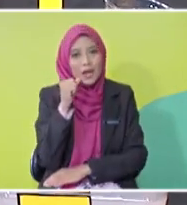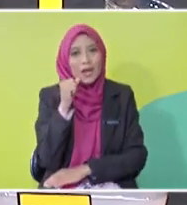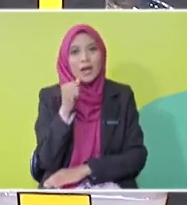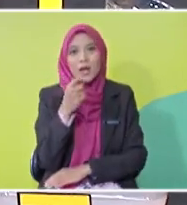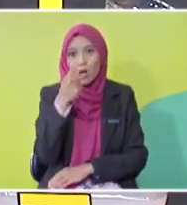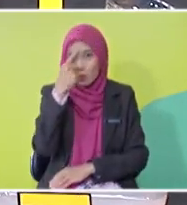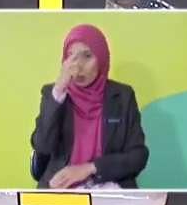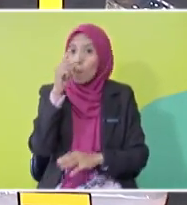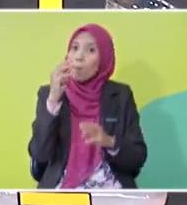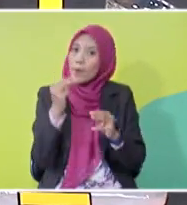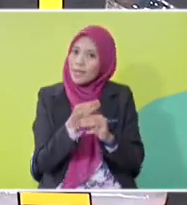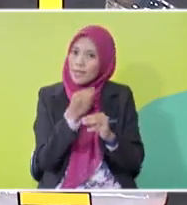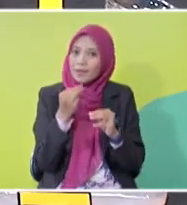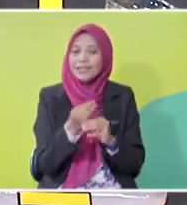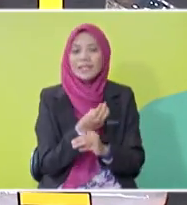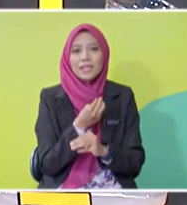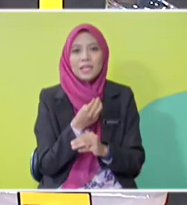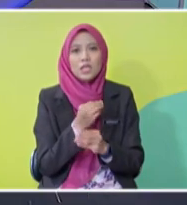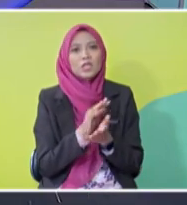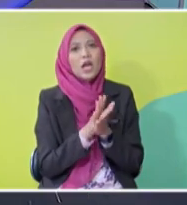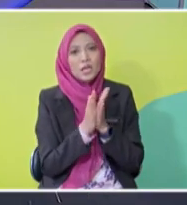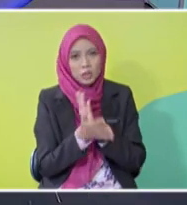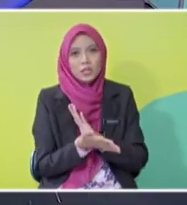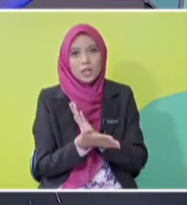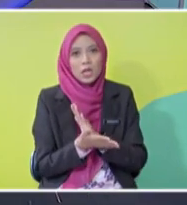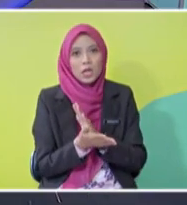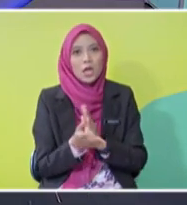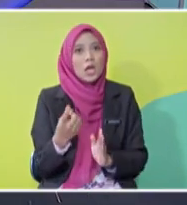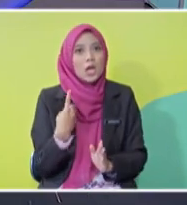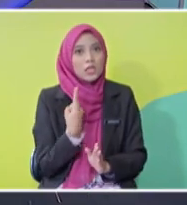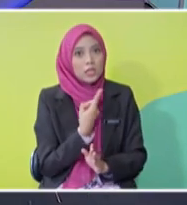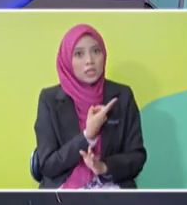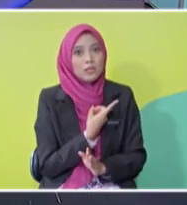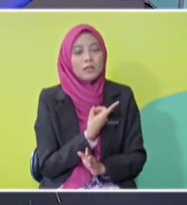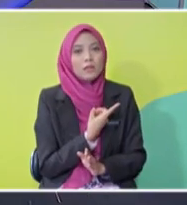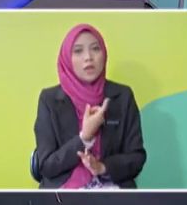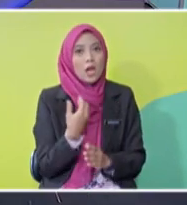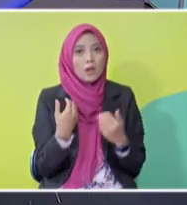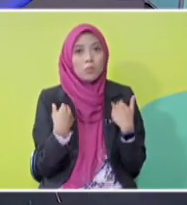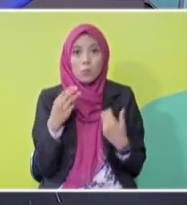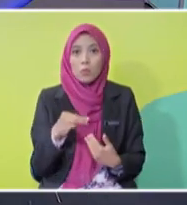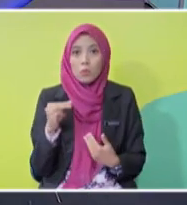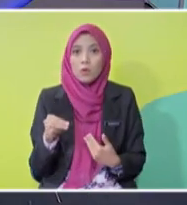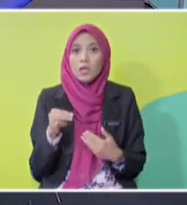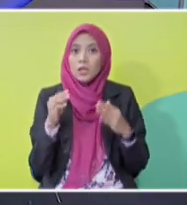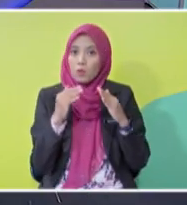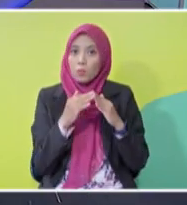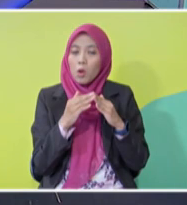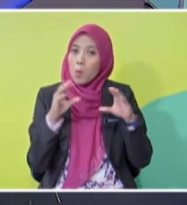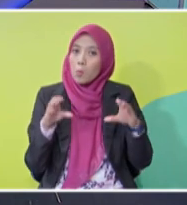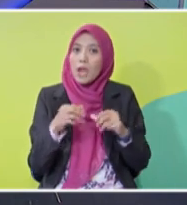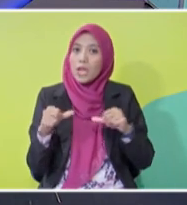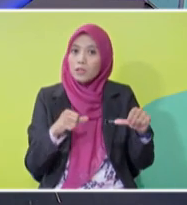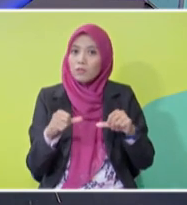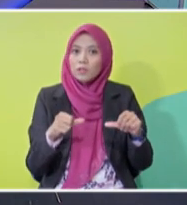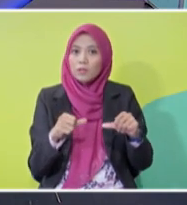prasekolah untuk matematika Awal jadi kita janji kepada murid di rumah sekarang ini kita buat activity